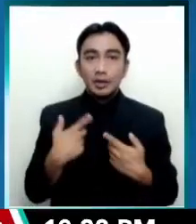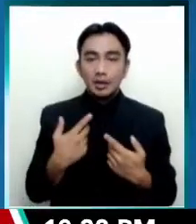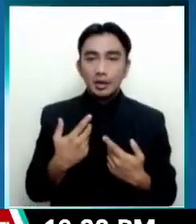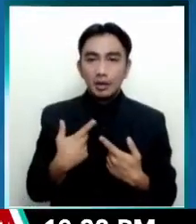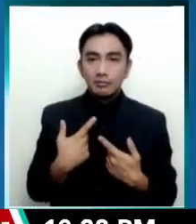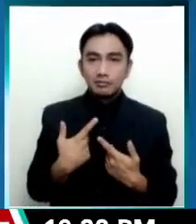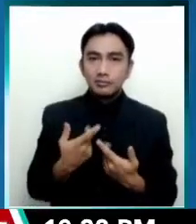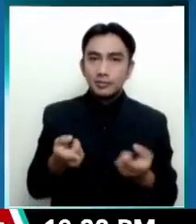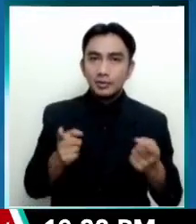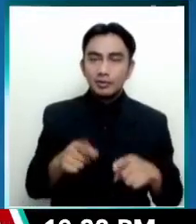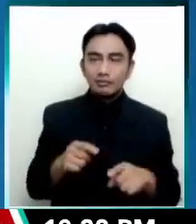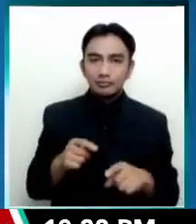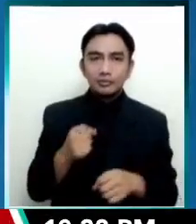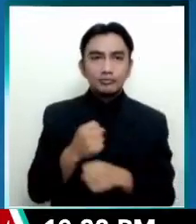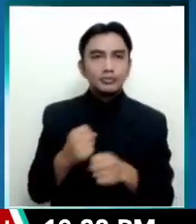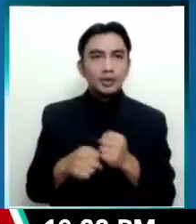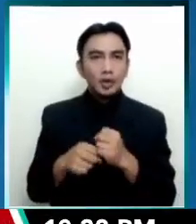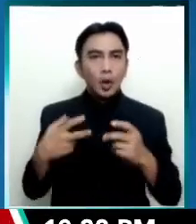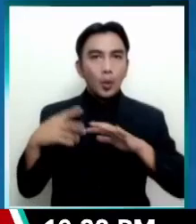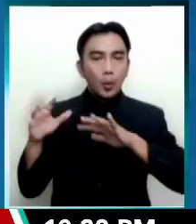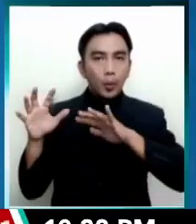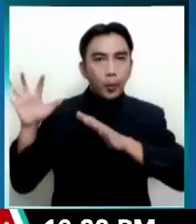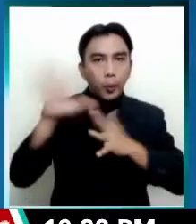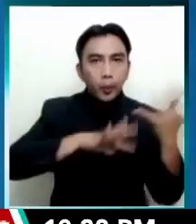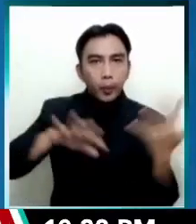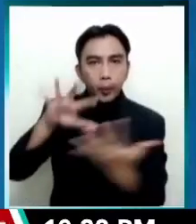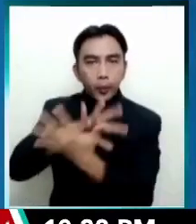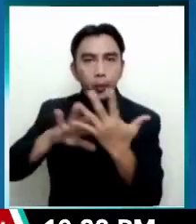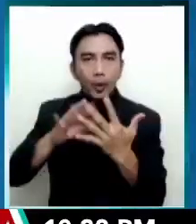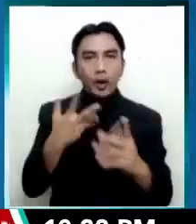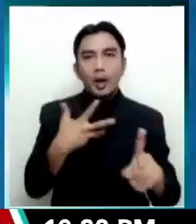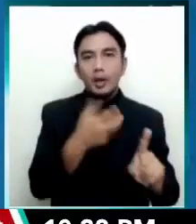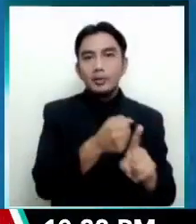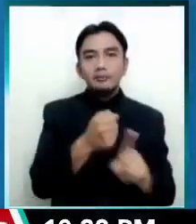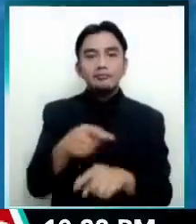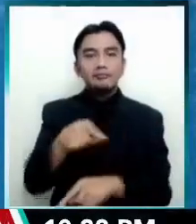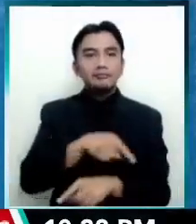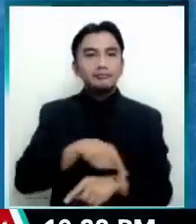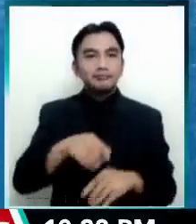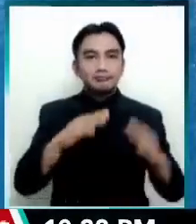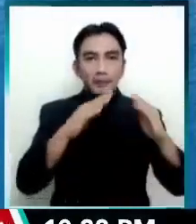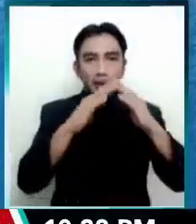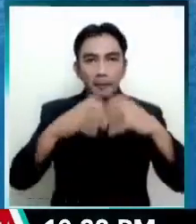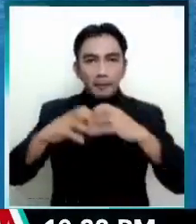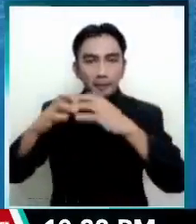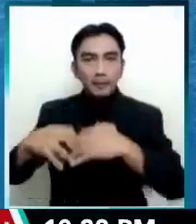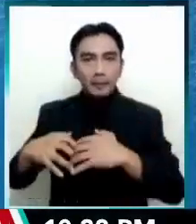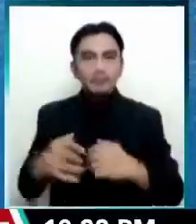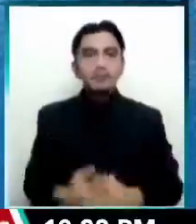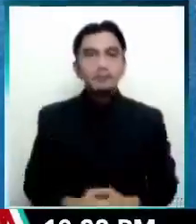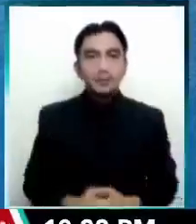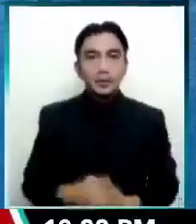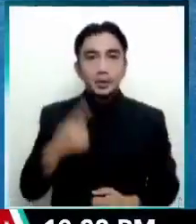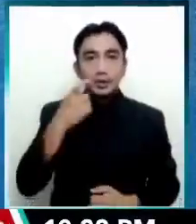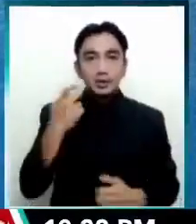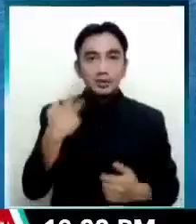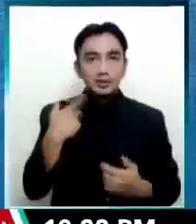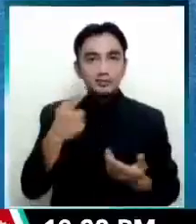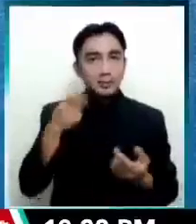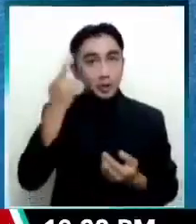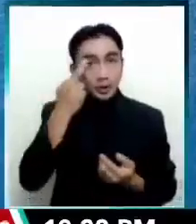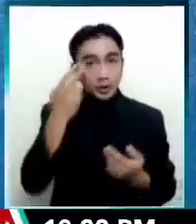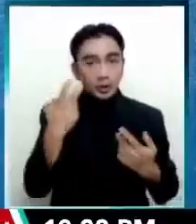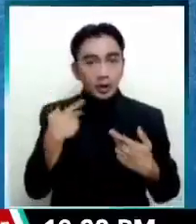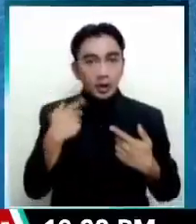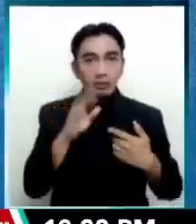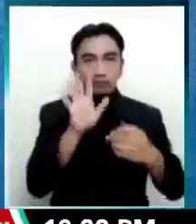malakas na hangin na sumira sa ilang bahay. Ang dahilan ng mga pag-ulan na sa bansa ay ang hanging amihan, ganun din ang easterlies